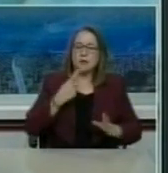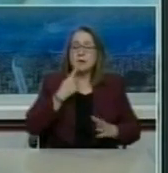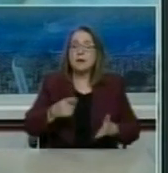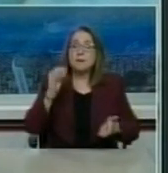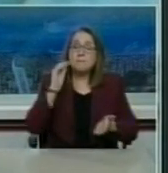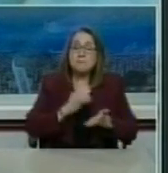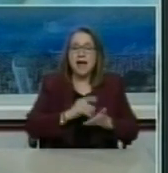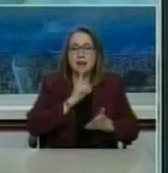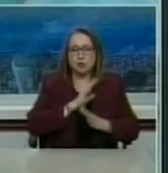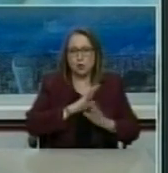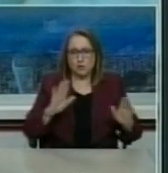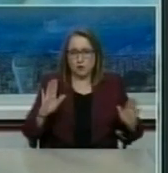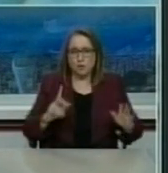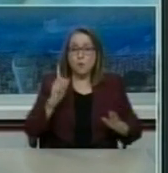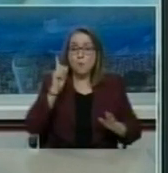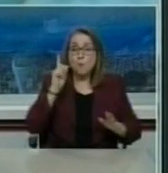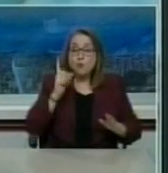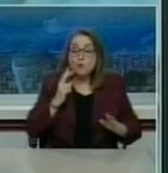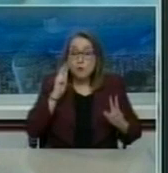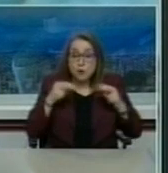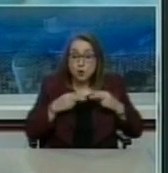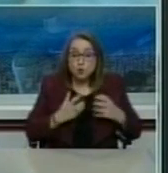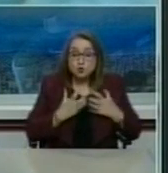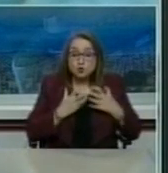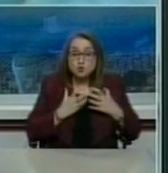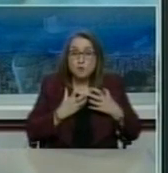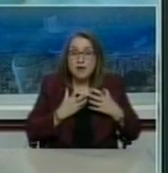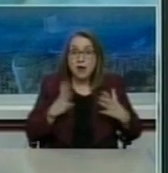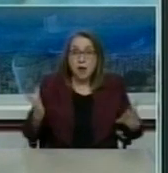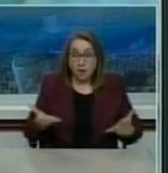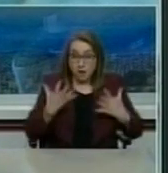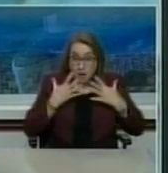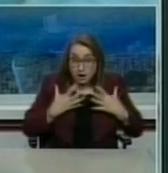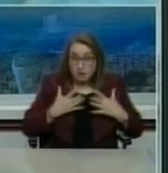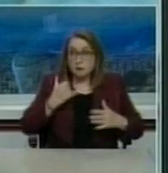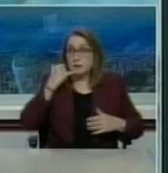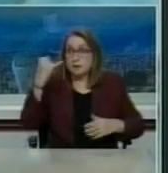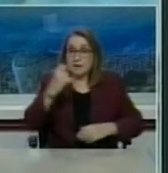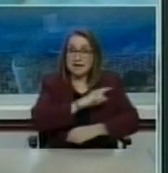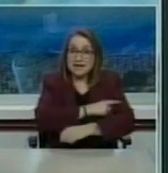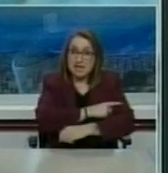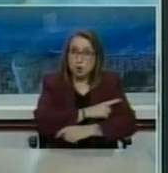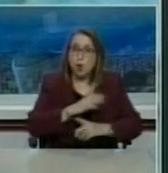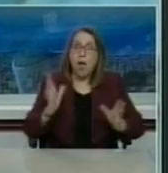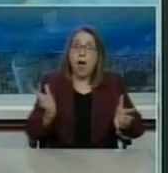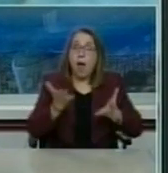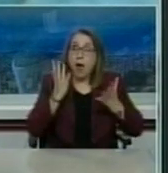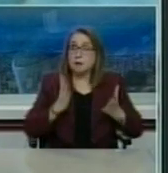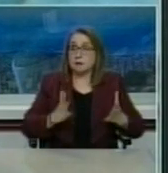πολίτες υπόψη τους είναι τα σοβαρά συμπτώματα και η επικοινωνία με τον γιατρό για αυτούς που έχουν ήπια κατάσταση